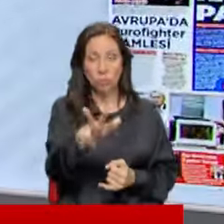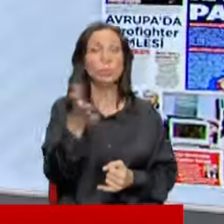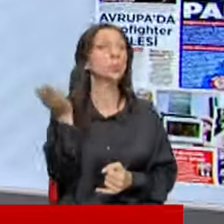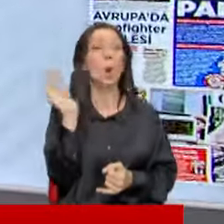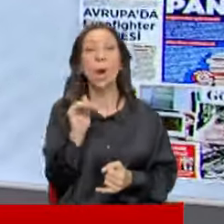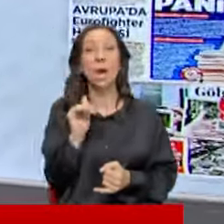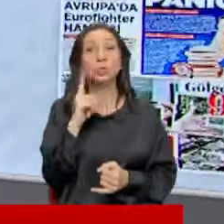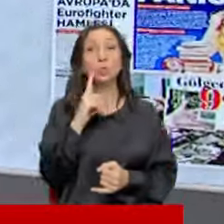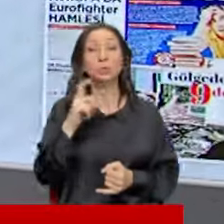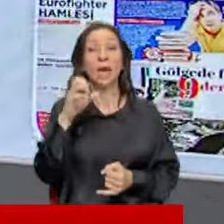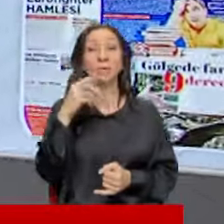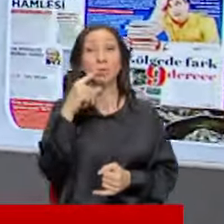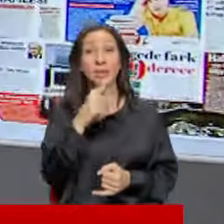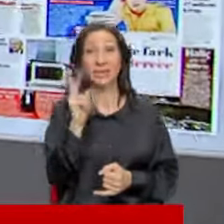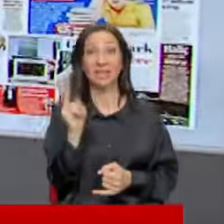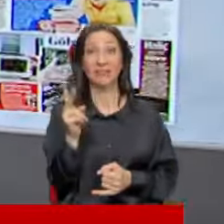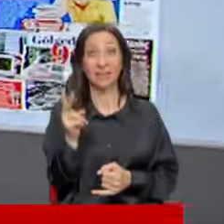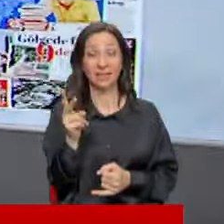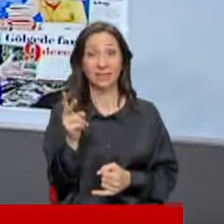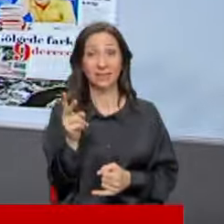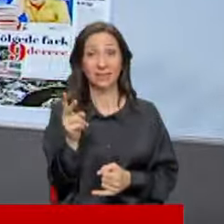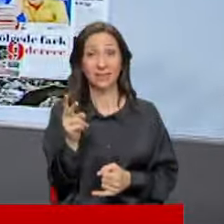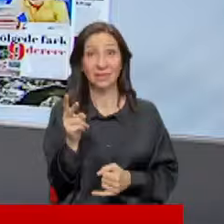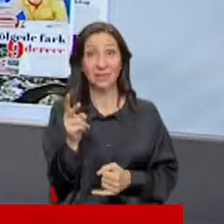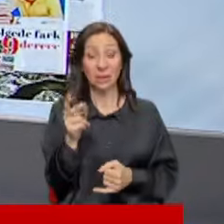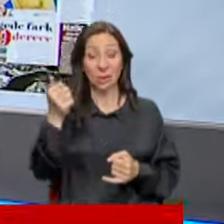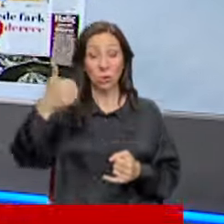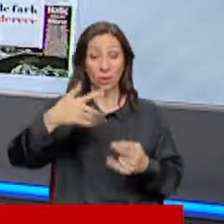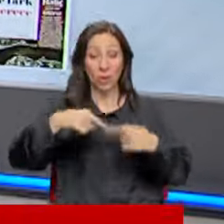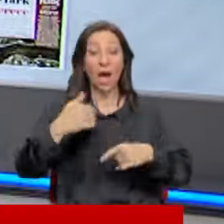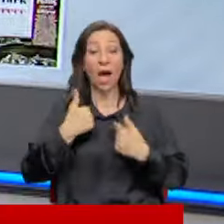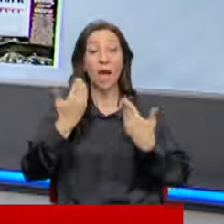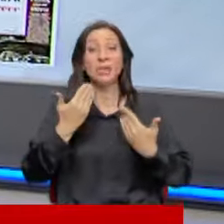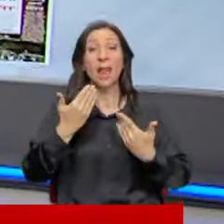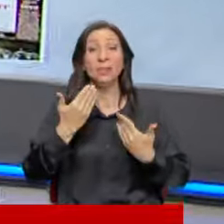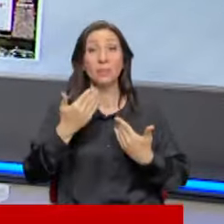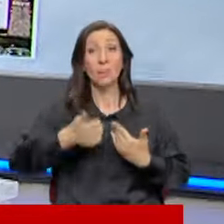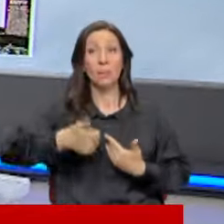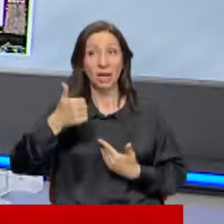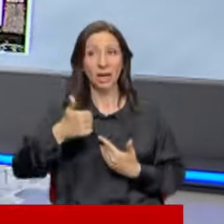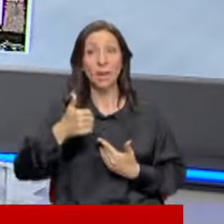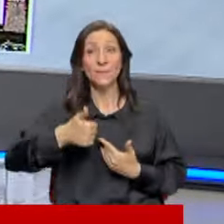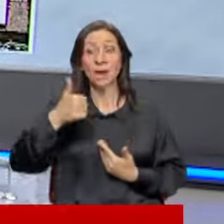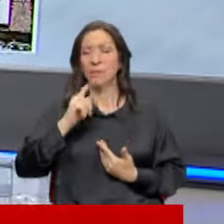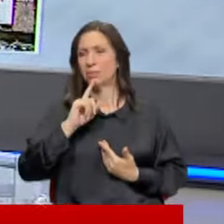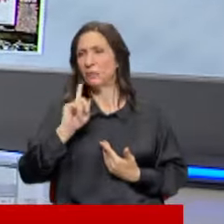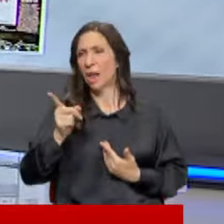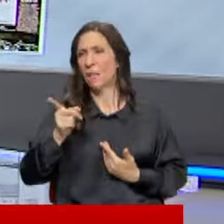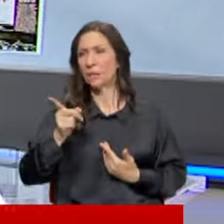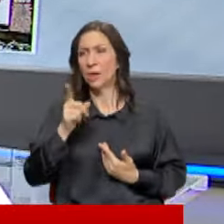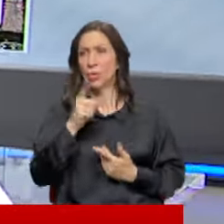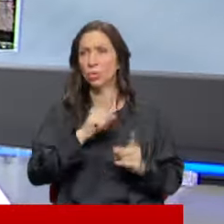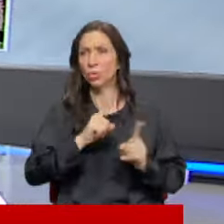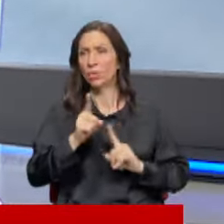Sonra Cumhurbaşkanı Erdoğan tarafından kabine üyelerinden Adalet Bakanı'na ya da bakanlara talimatı.